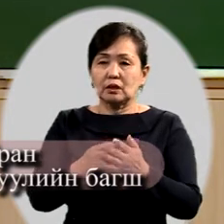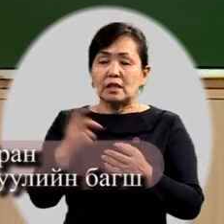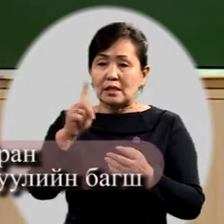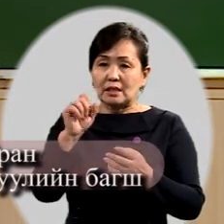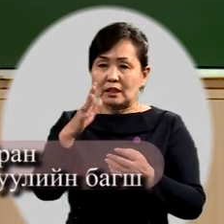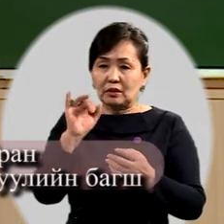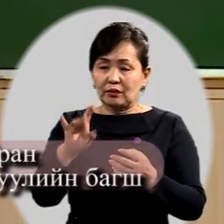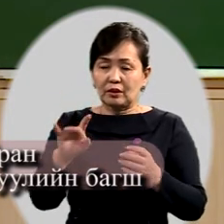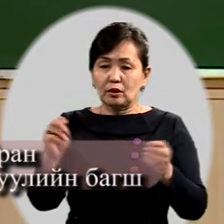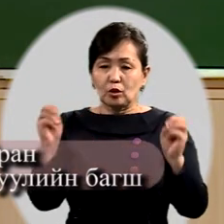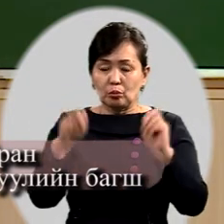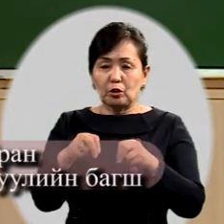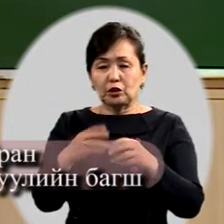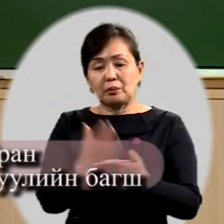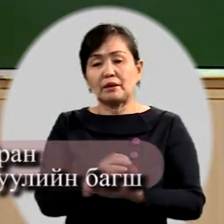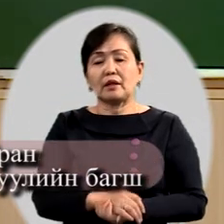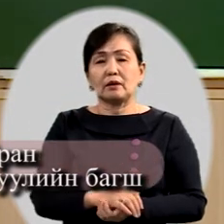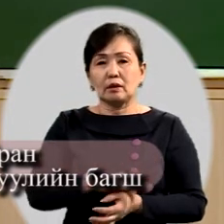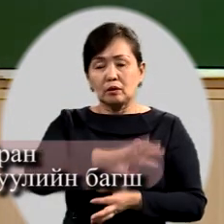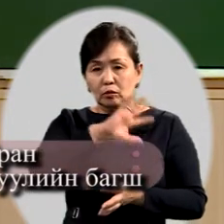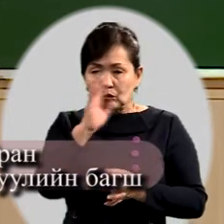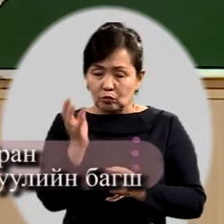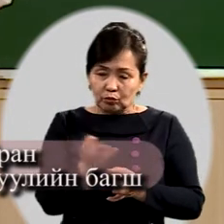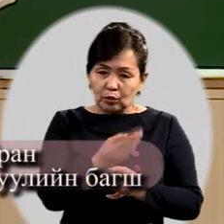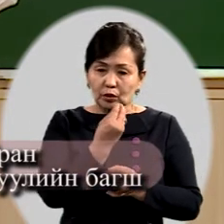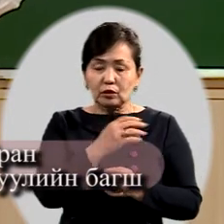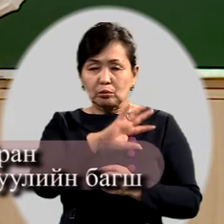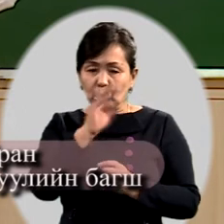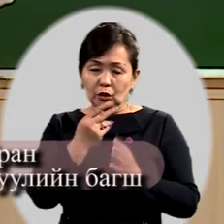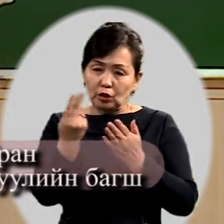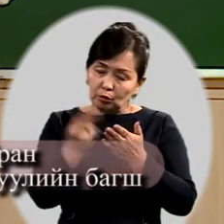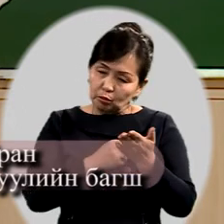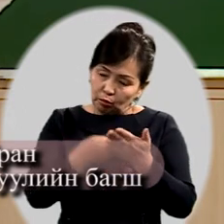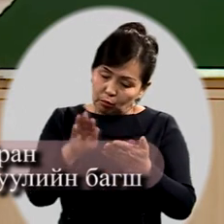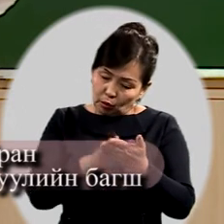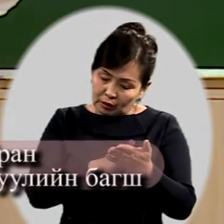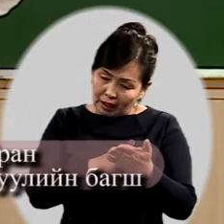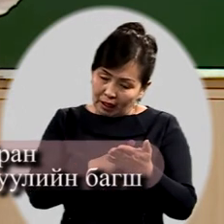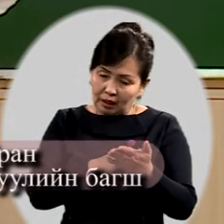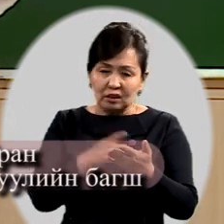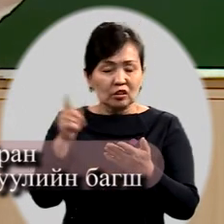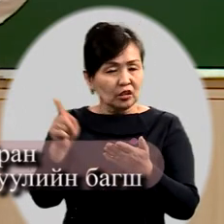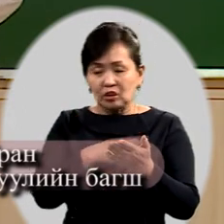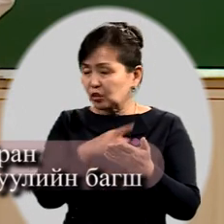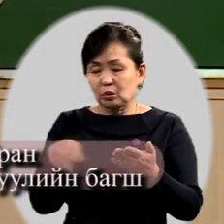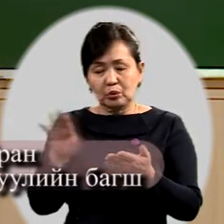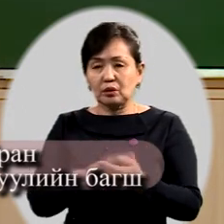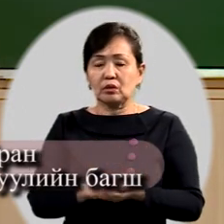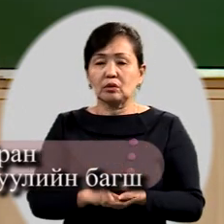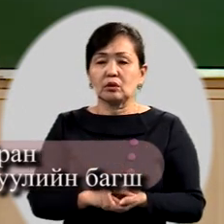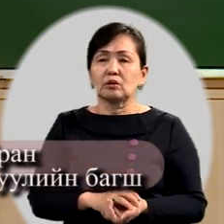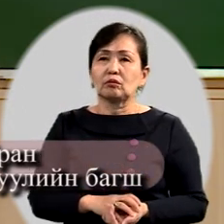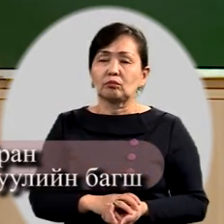Сонымен скет дегенде осы төрт суреттің төртеуінде бояу маңызды емес.